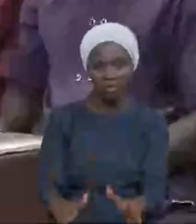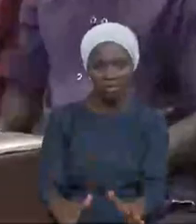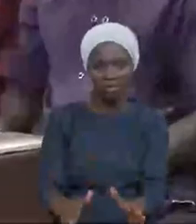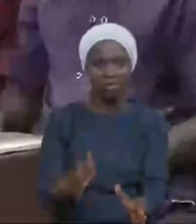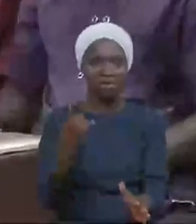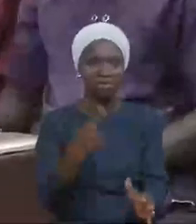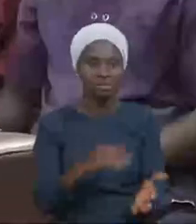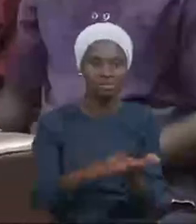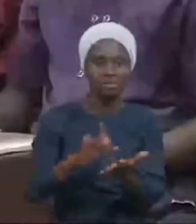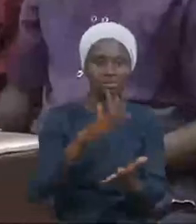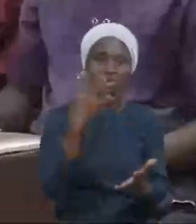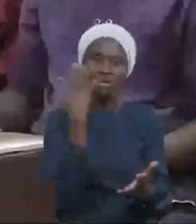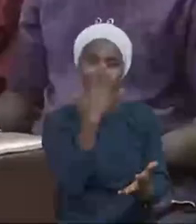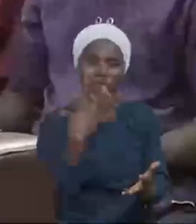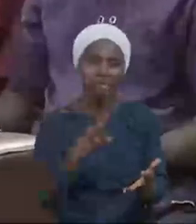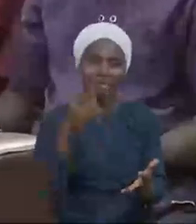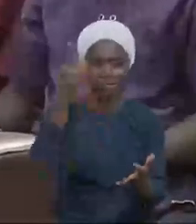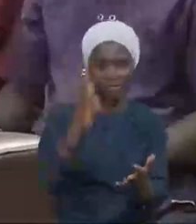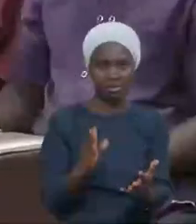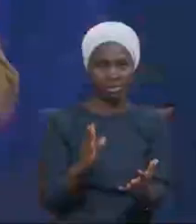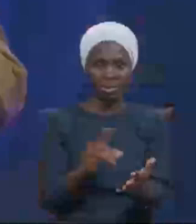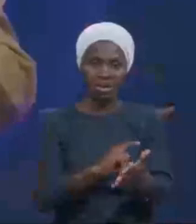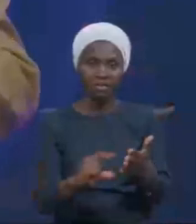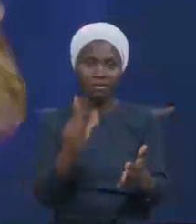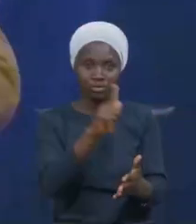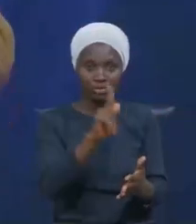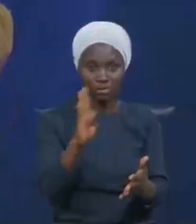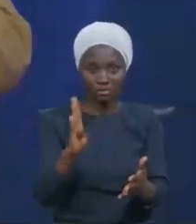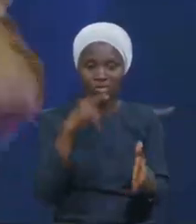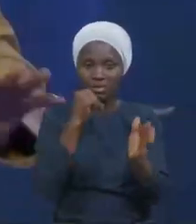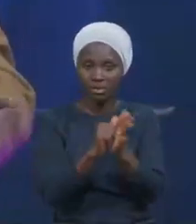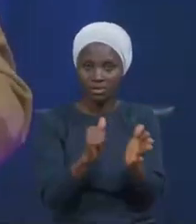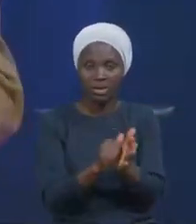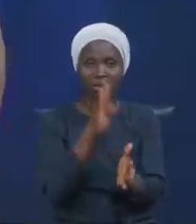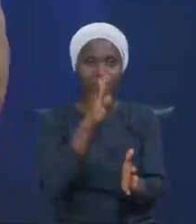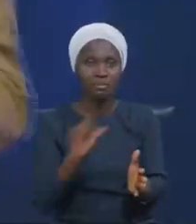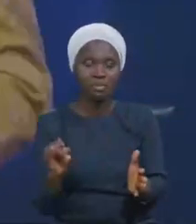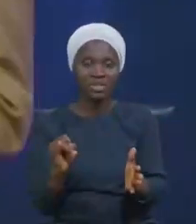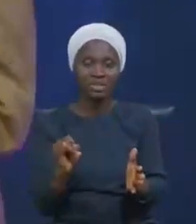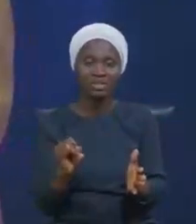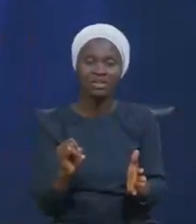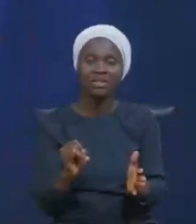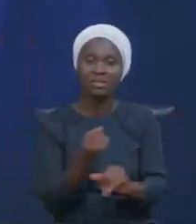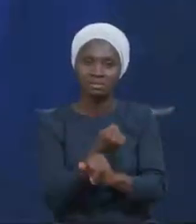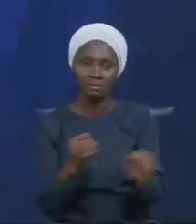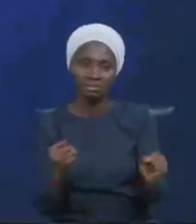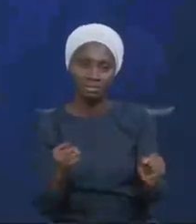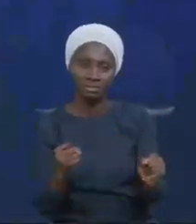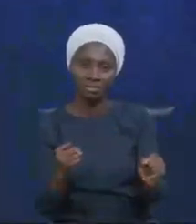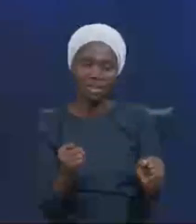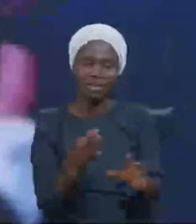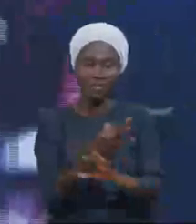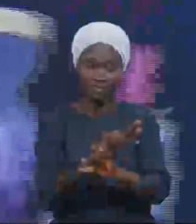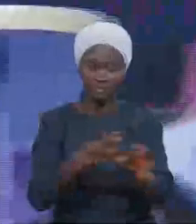Dieu. Verset 24, il dit, et ils sont gratuitement justifiés, tous